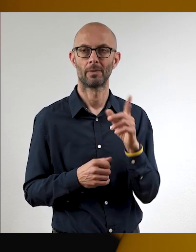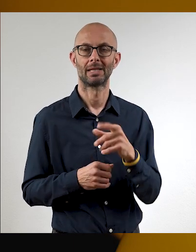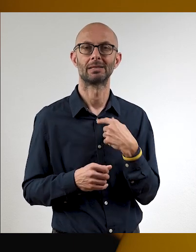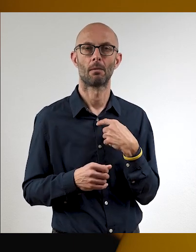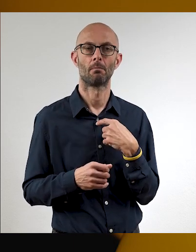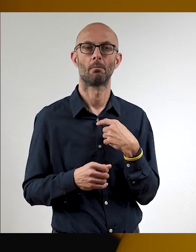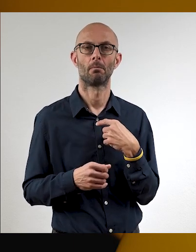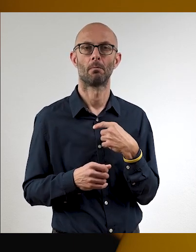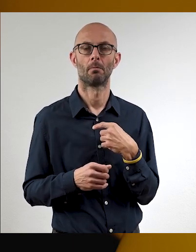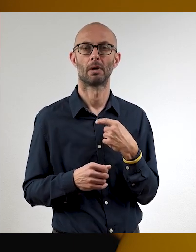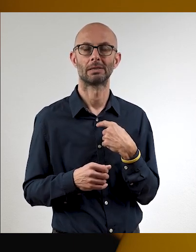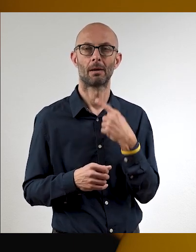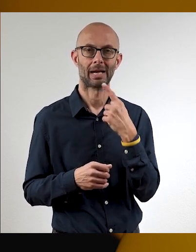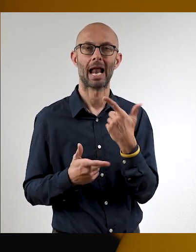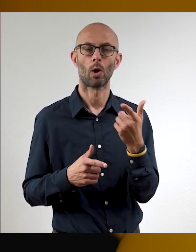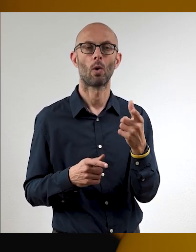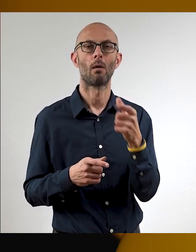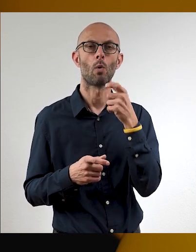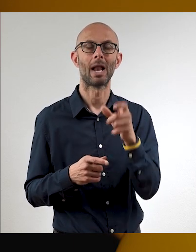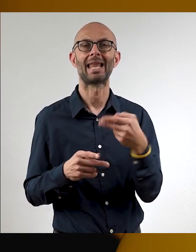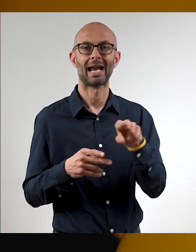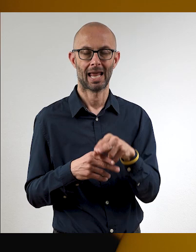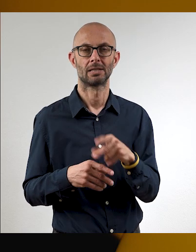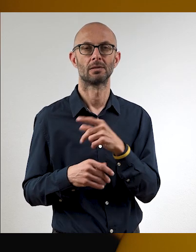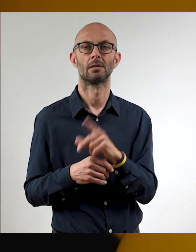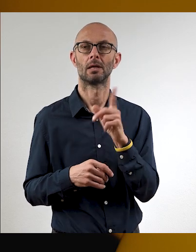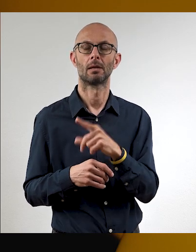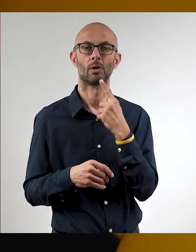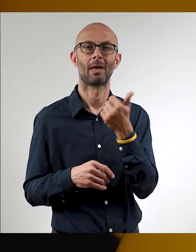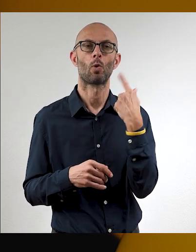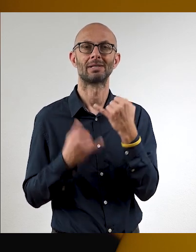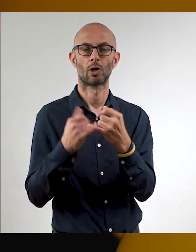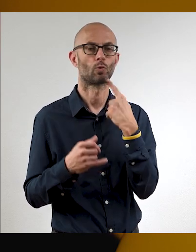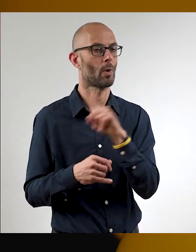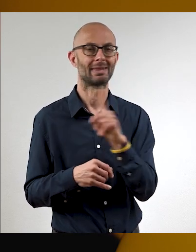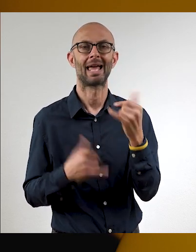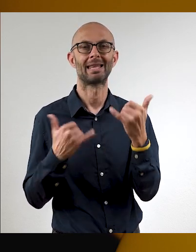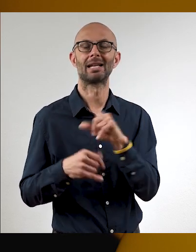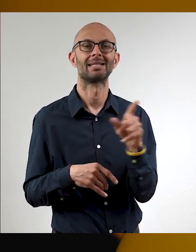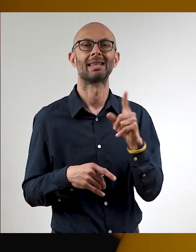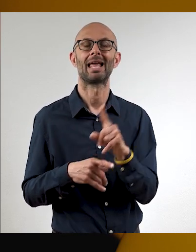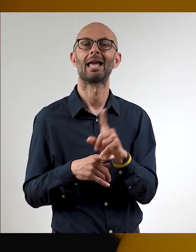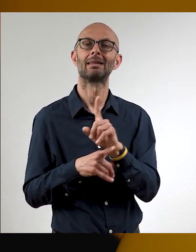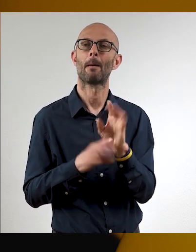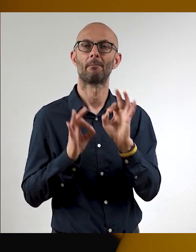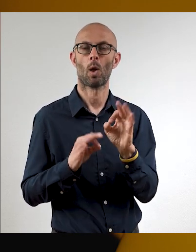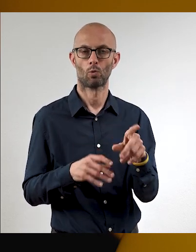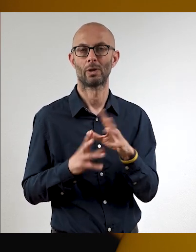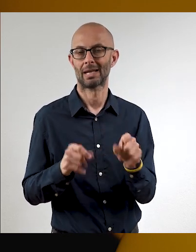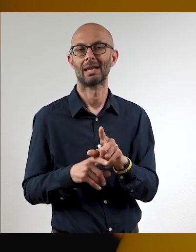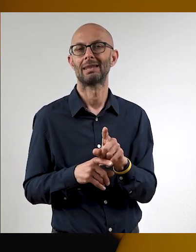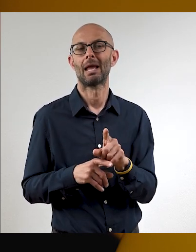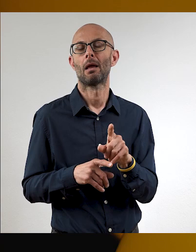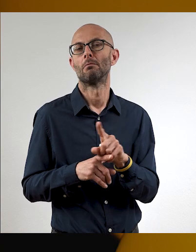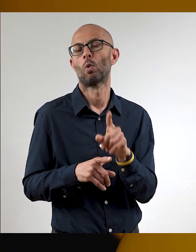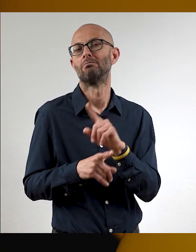in sem rekla, a lahko damo to bolj na glas in potem je eden staršev rekel, ne, danes se pa to ne spodob, ne.